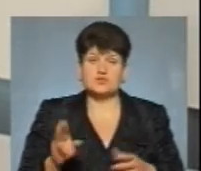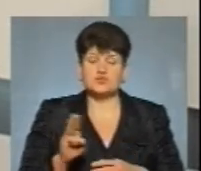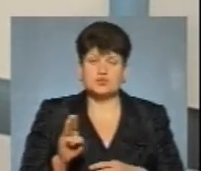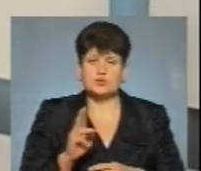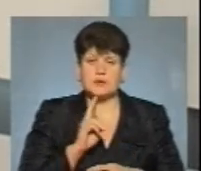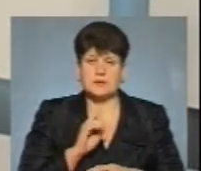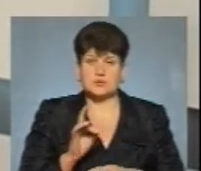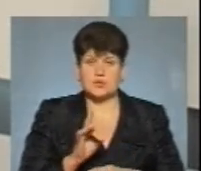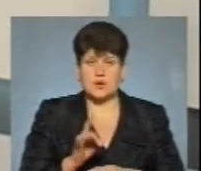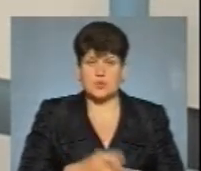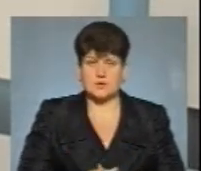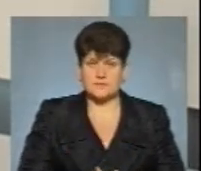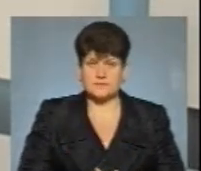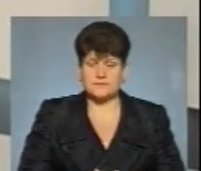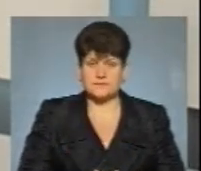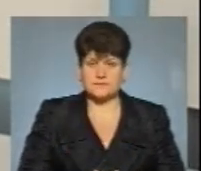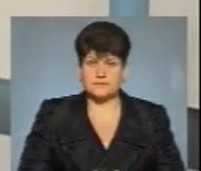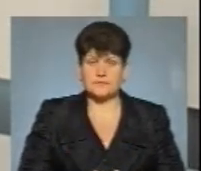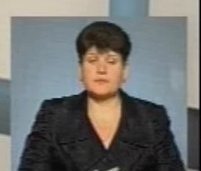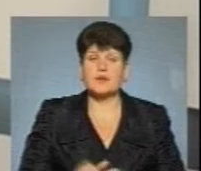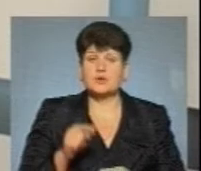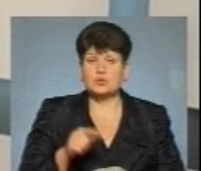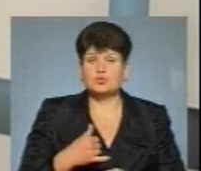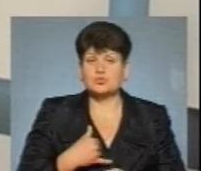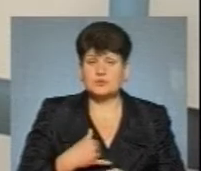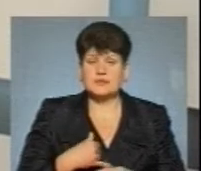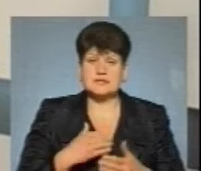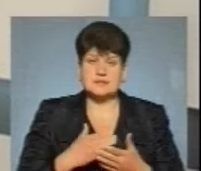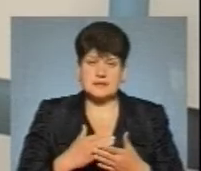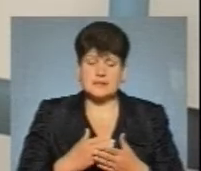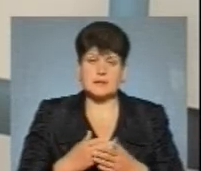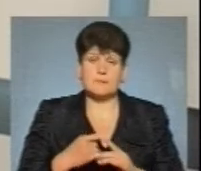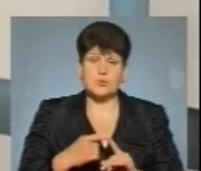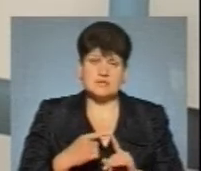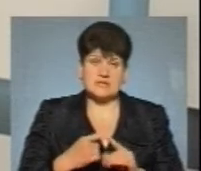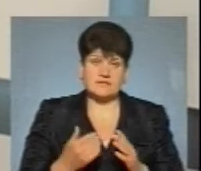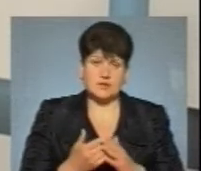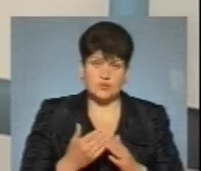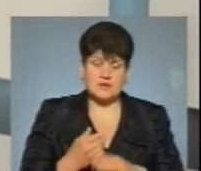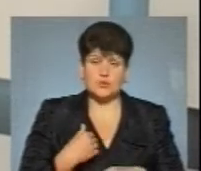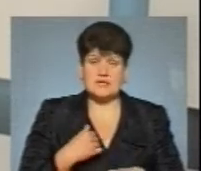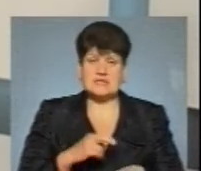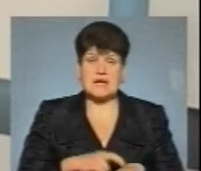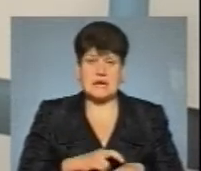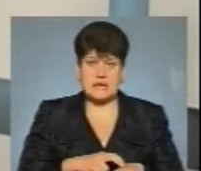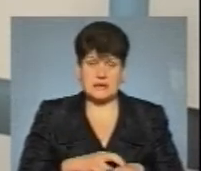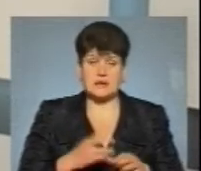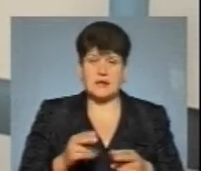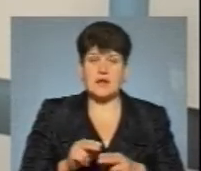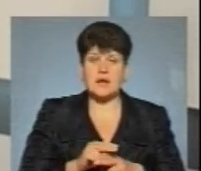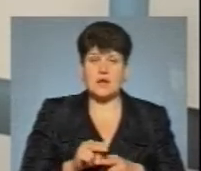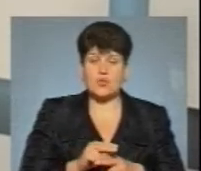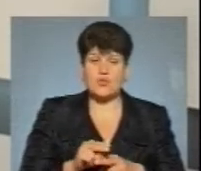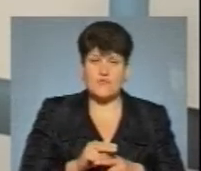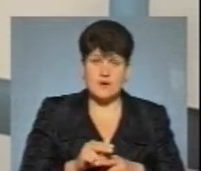Кременецькому районах. От, тому в нас буквально є така позитивна новина, у нас лікар, яка лікувала, яку